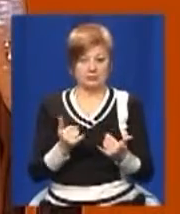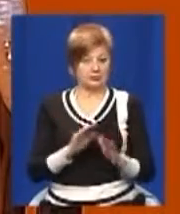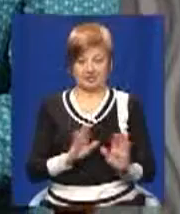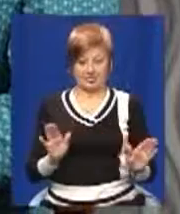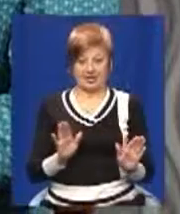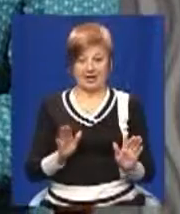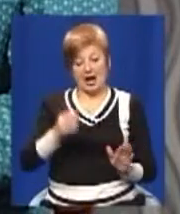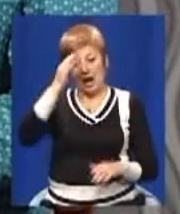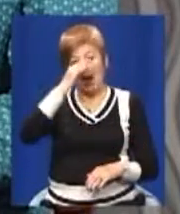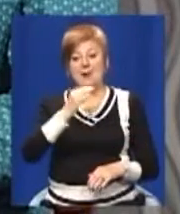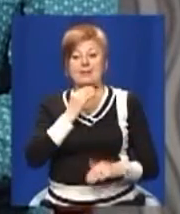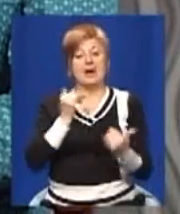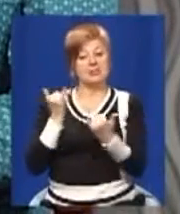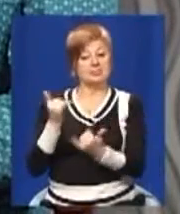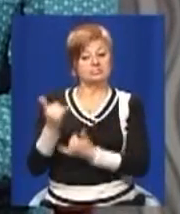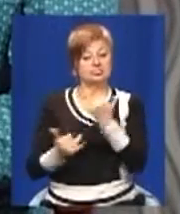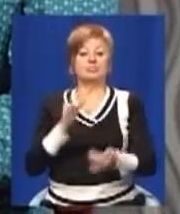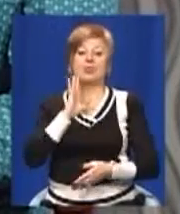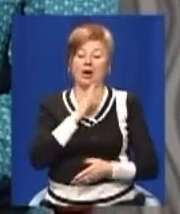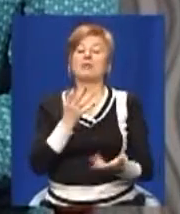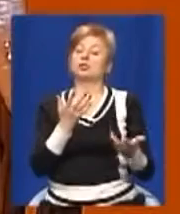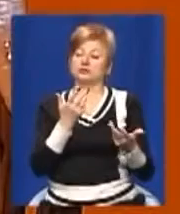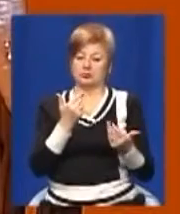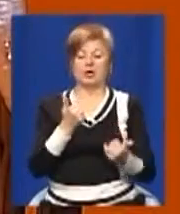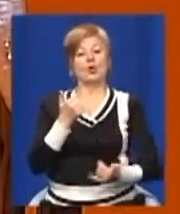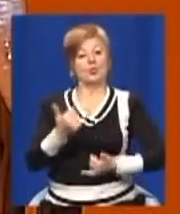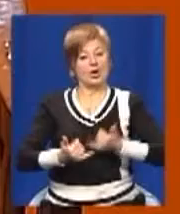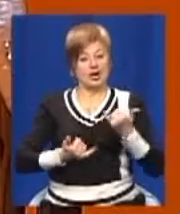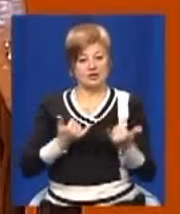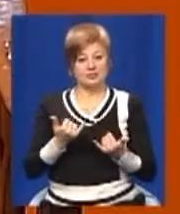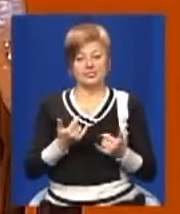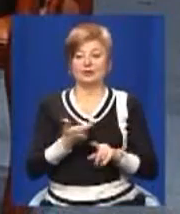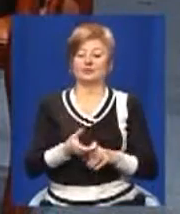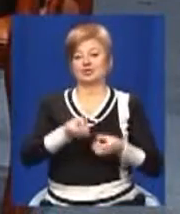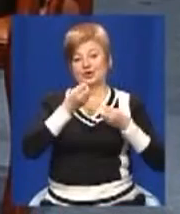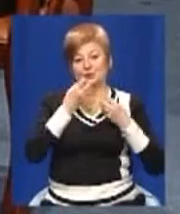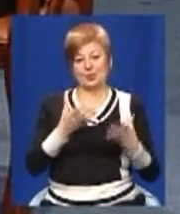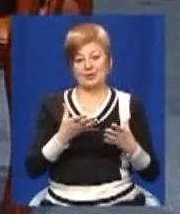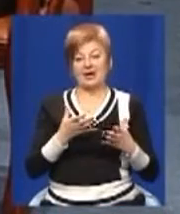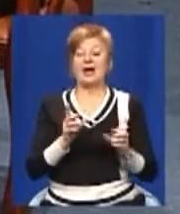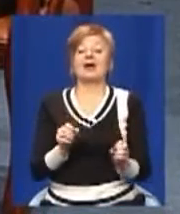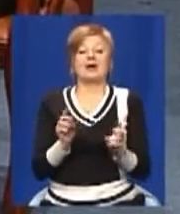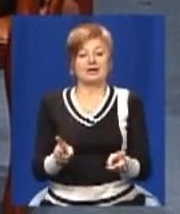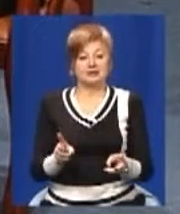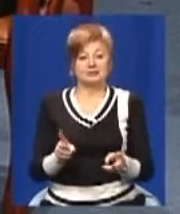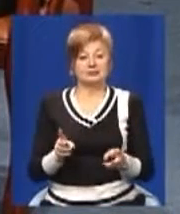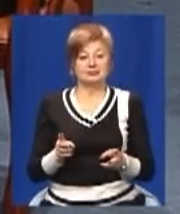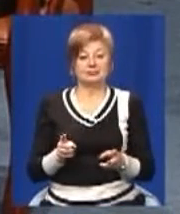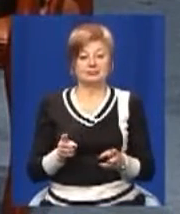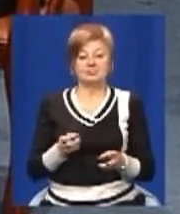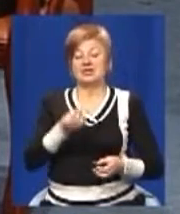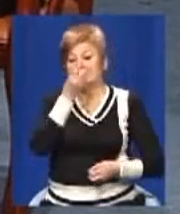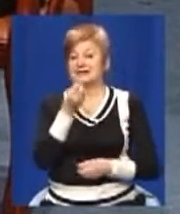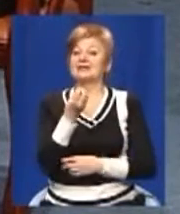Ні. А тато за мамою доглядає? Як? Так, доглядає. Дуже добре. А як саме?